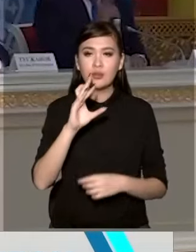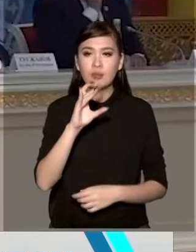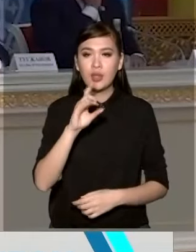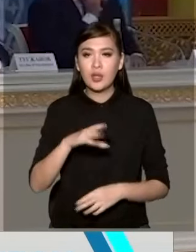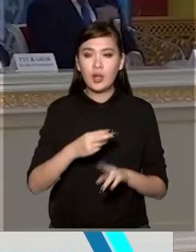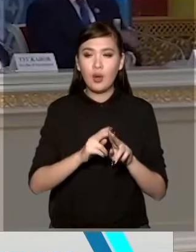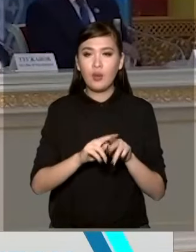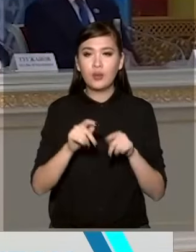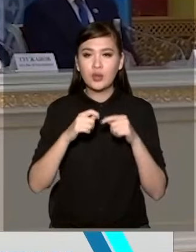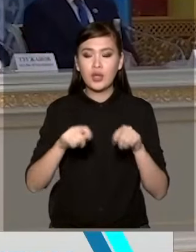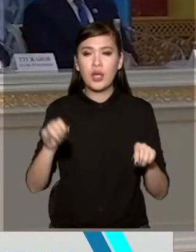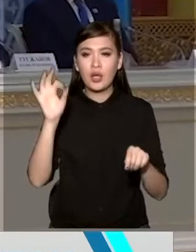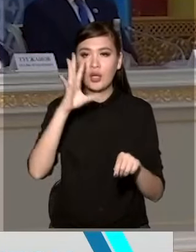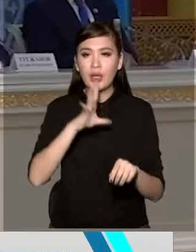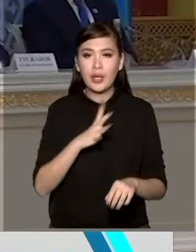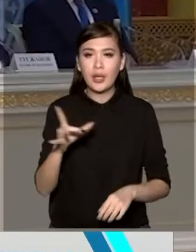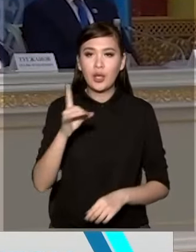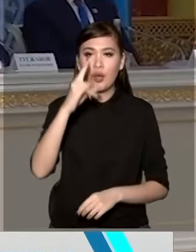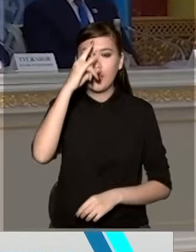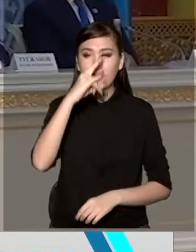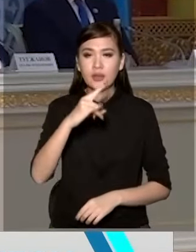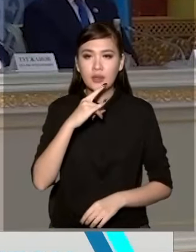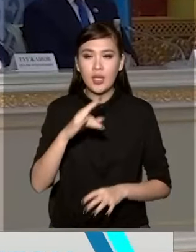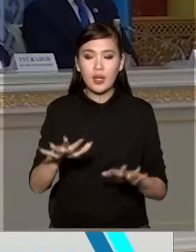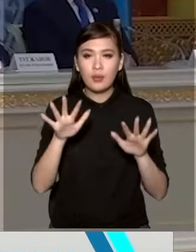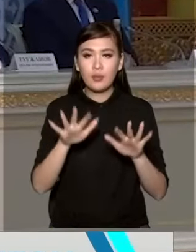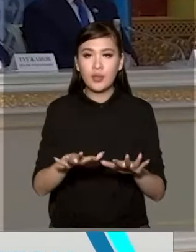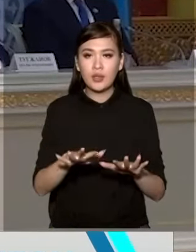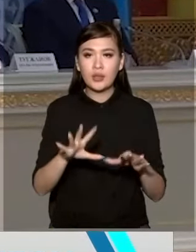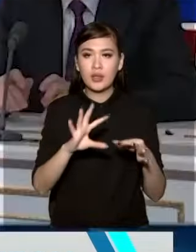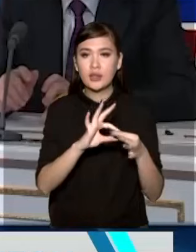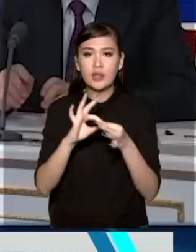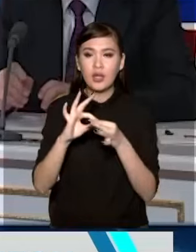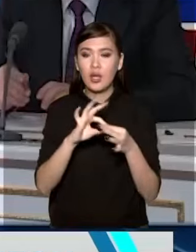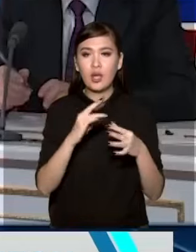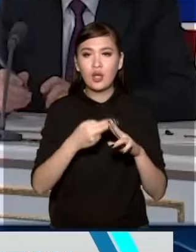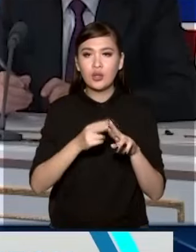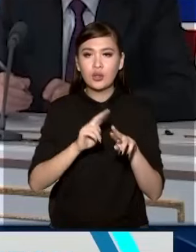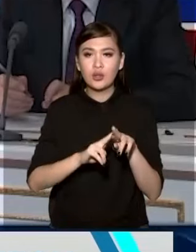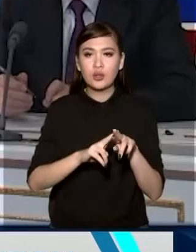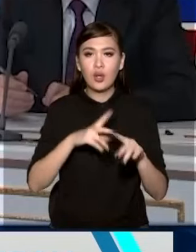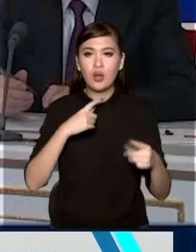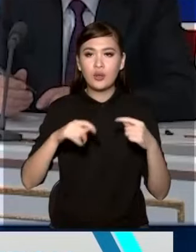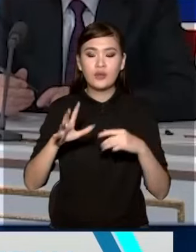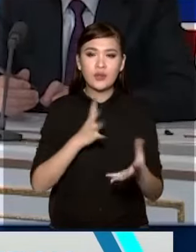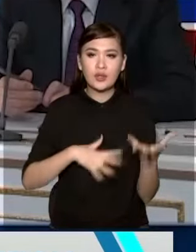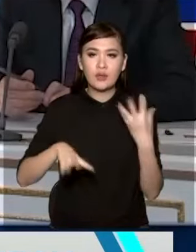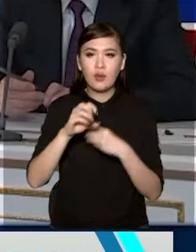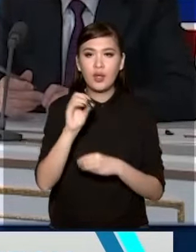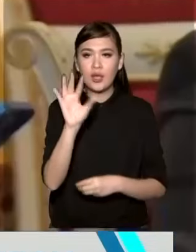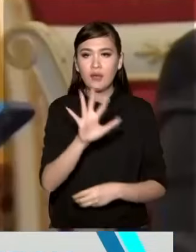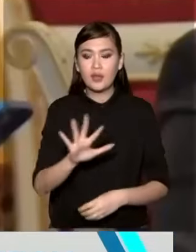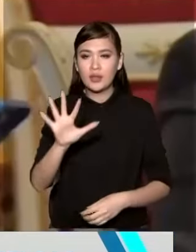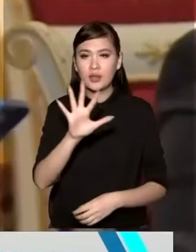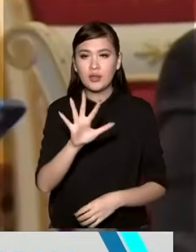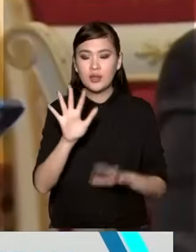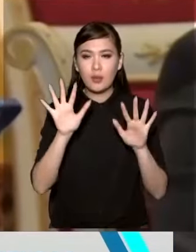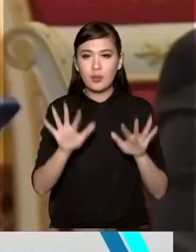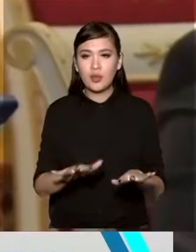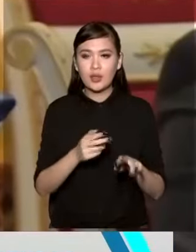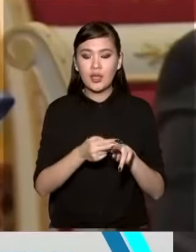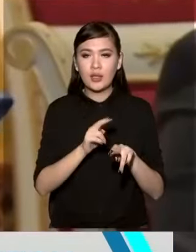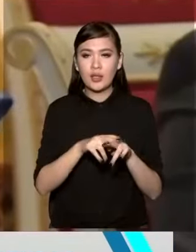продукции в приграничных регионах Казахстана создается система торговых хабов для всего евразийского пространства. Это